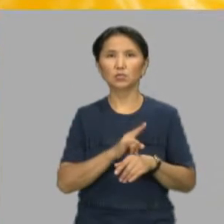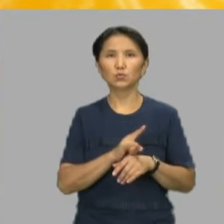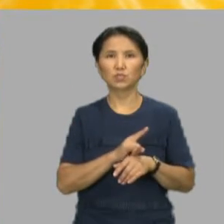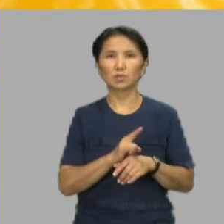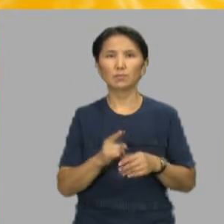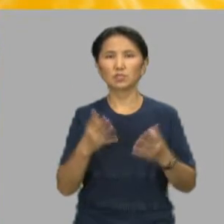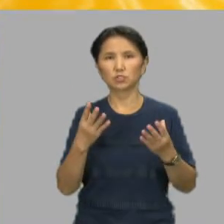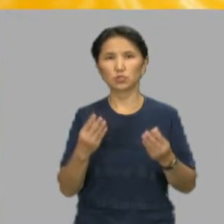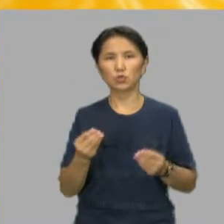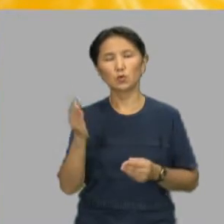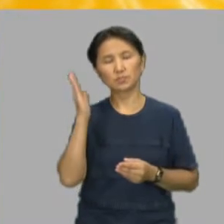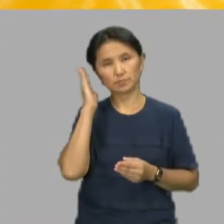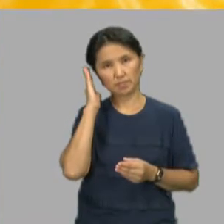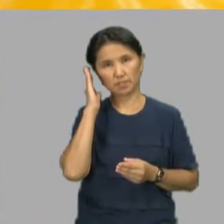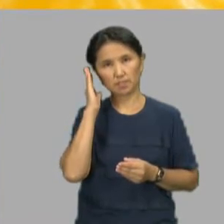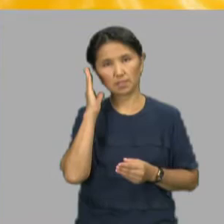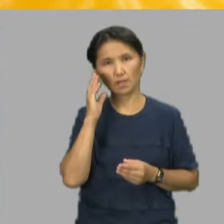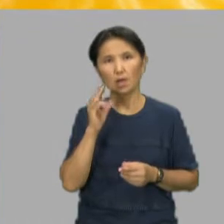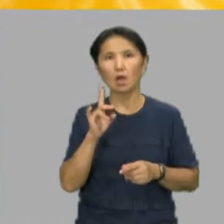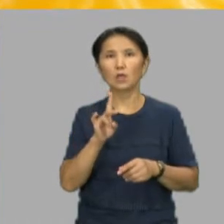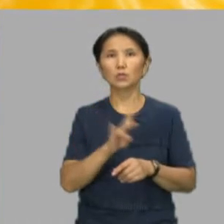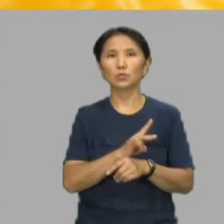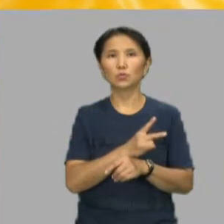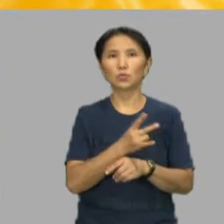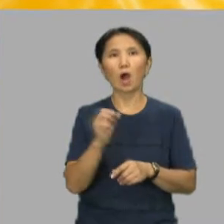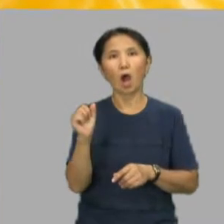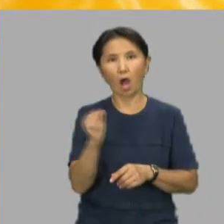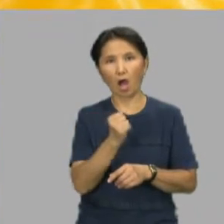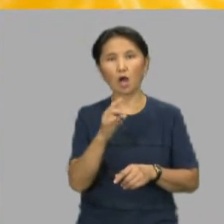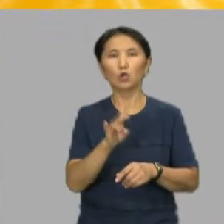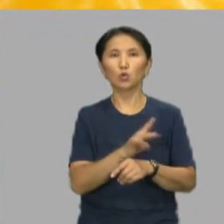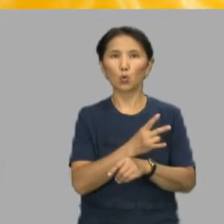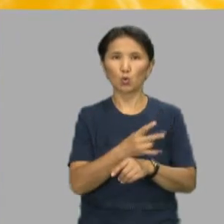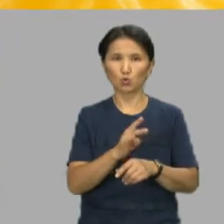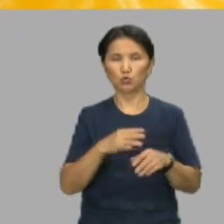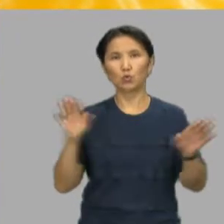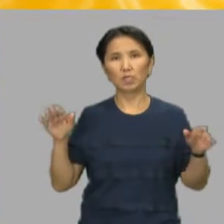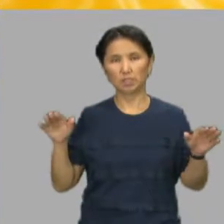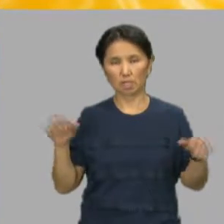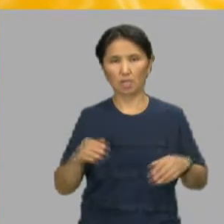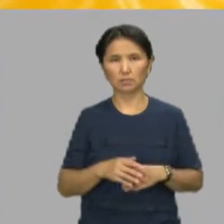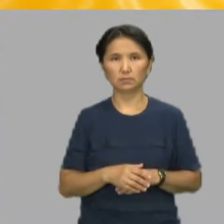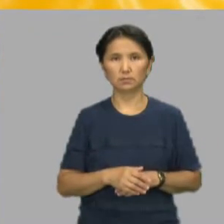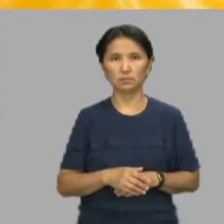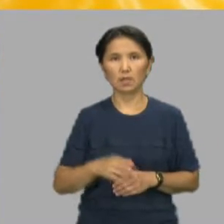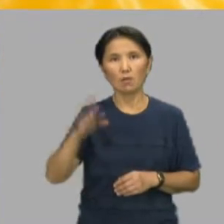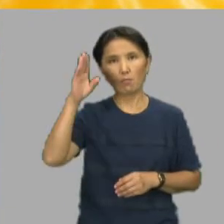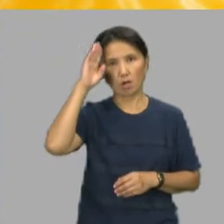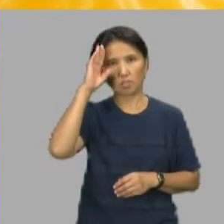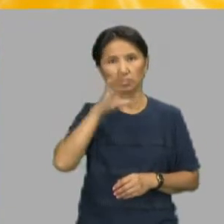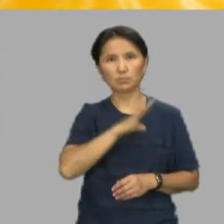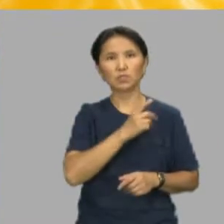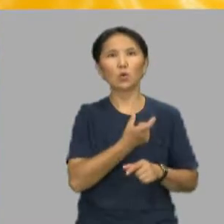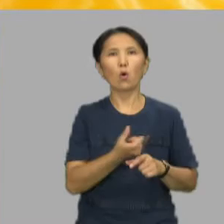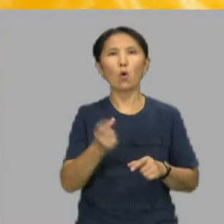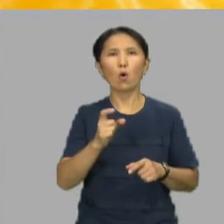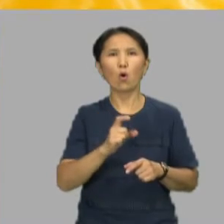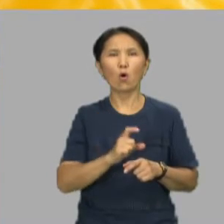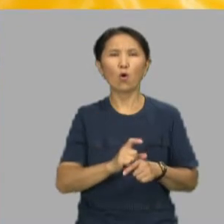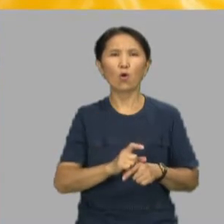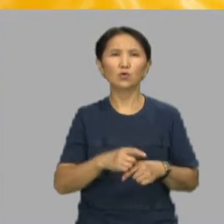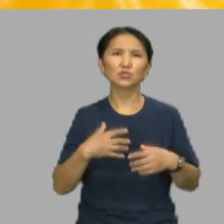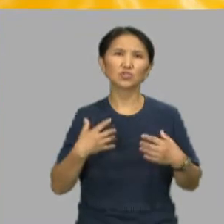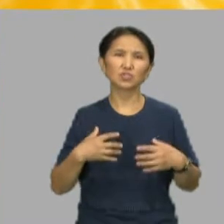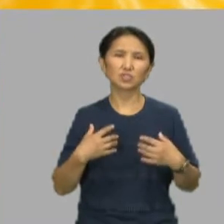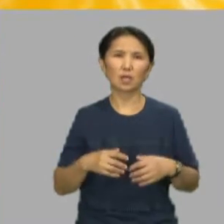Летучая мышь днем спит, а ночью летает. Мальчик был очень